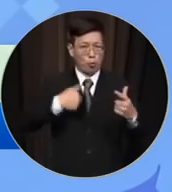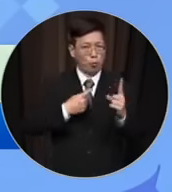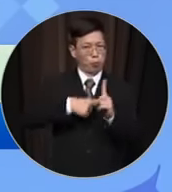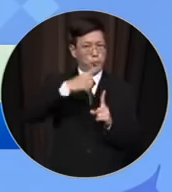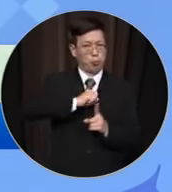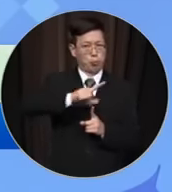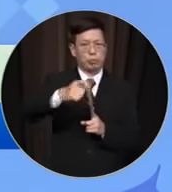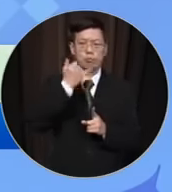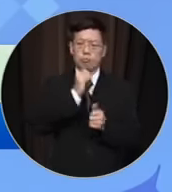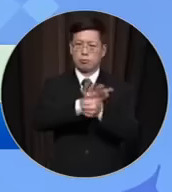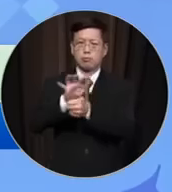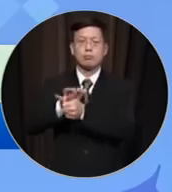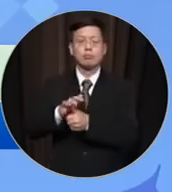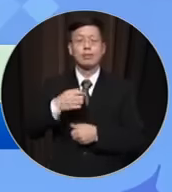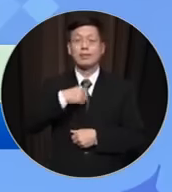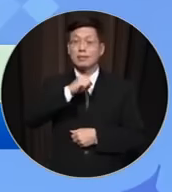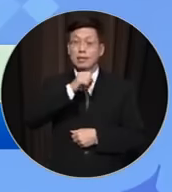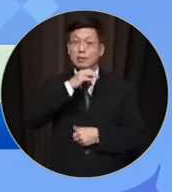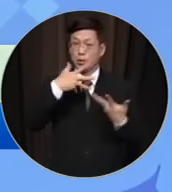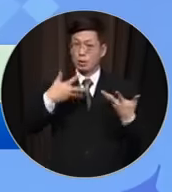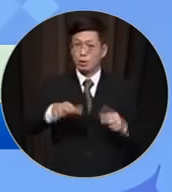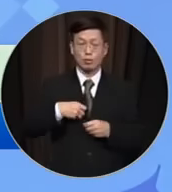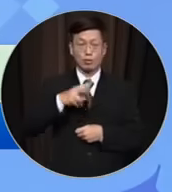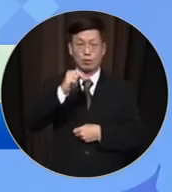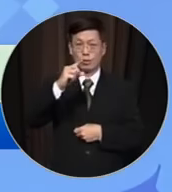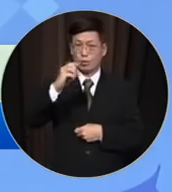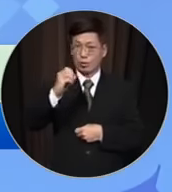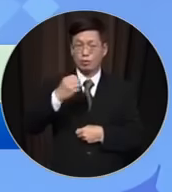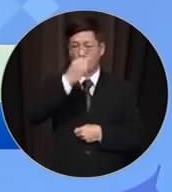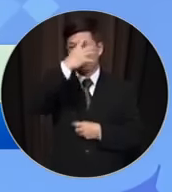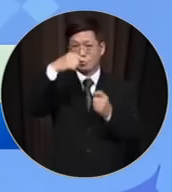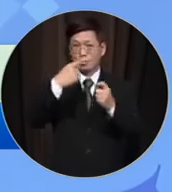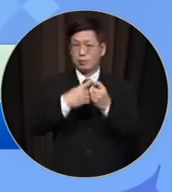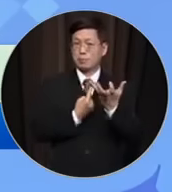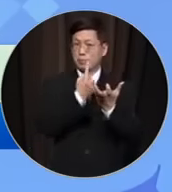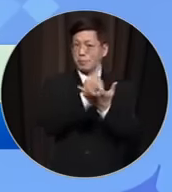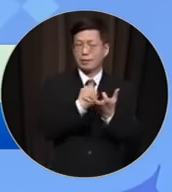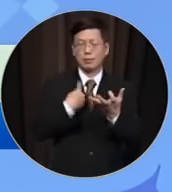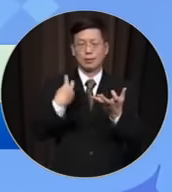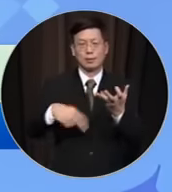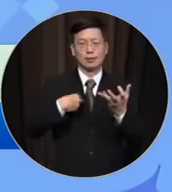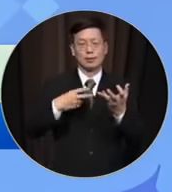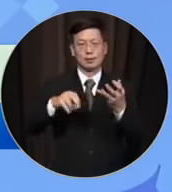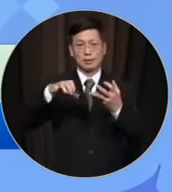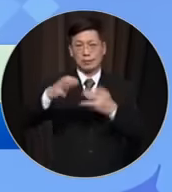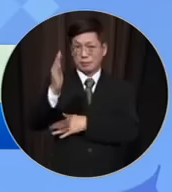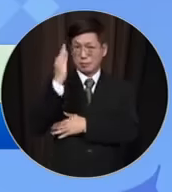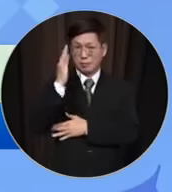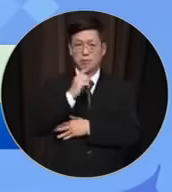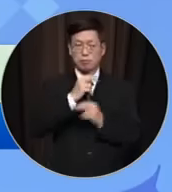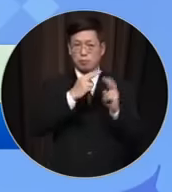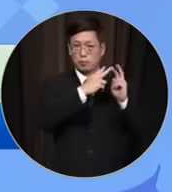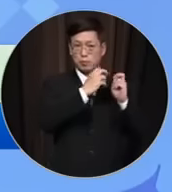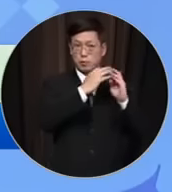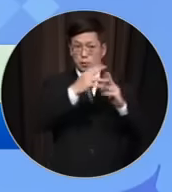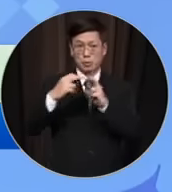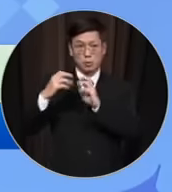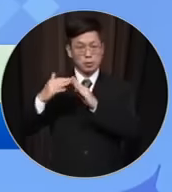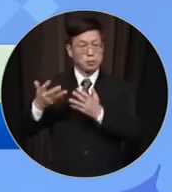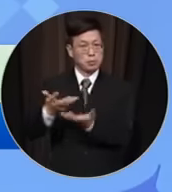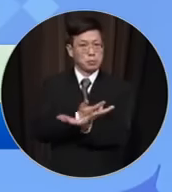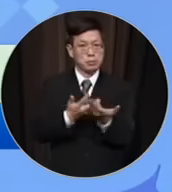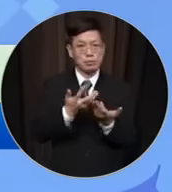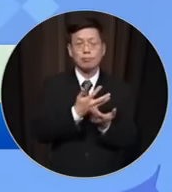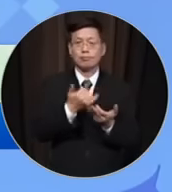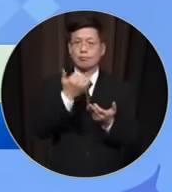势，透过台湾的 NGO、青年参与以及地方政府对城市外交的推动，我们会以